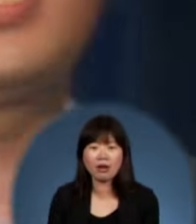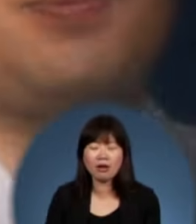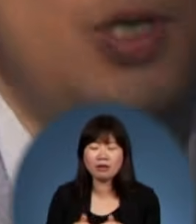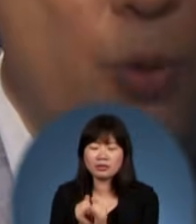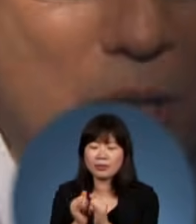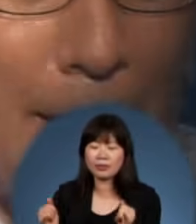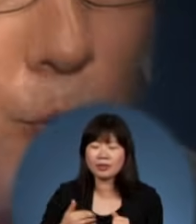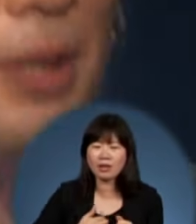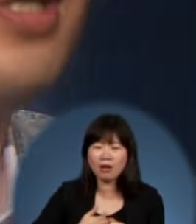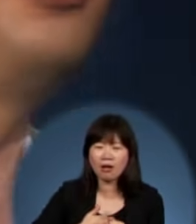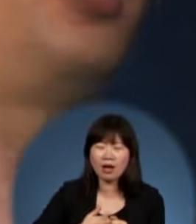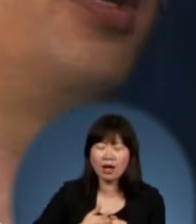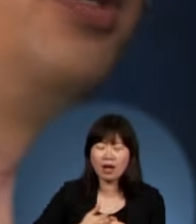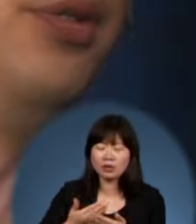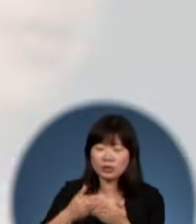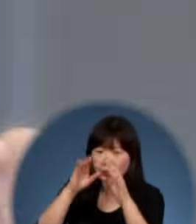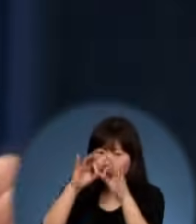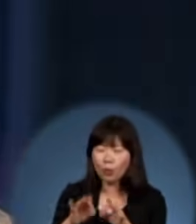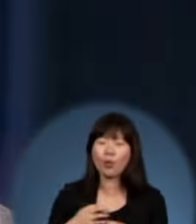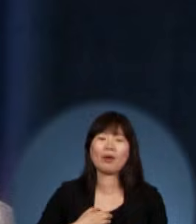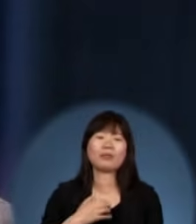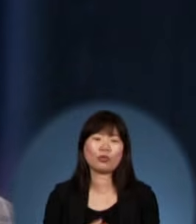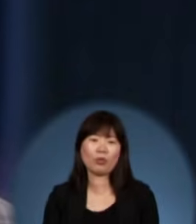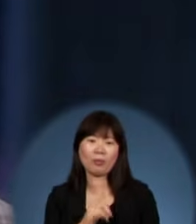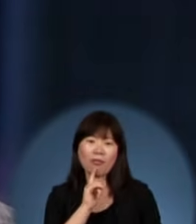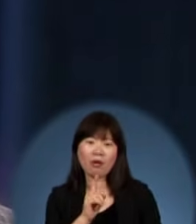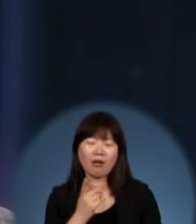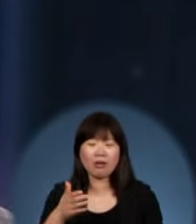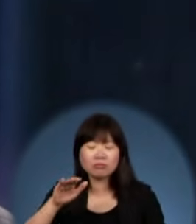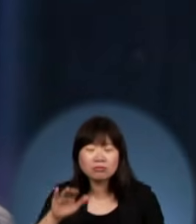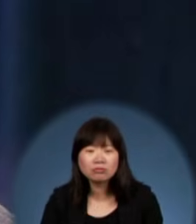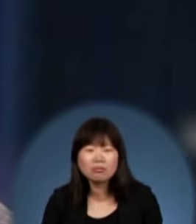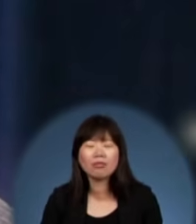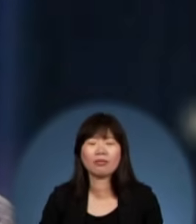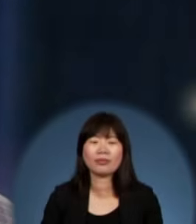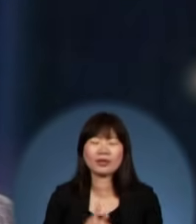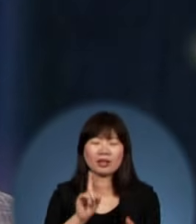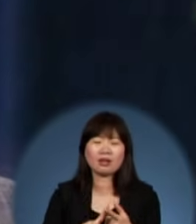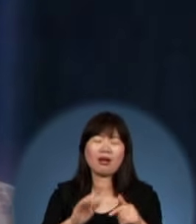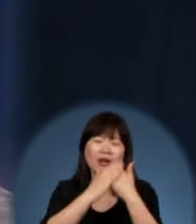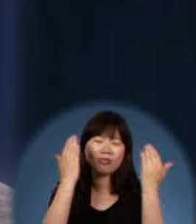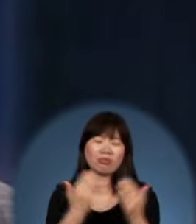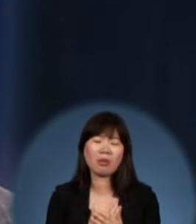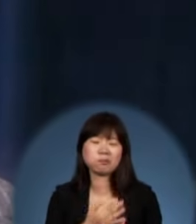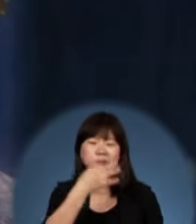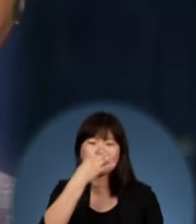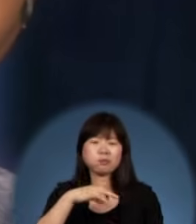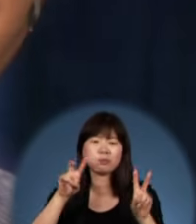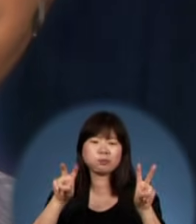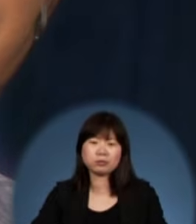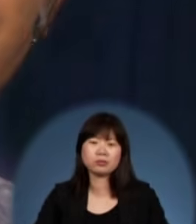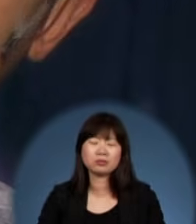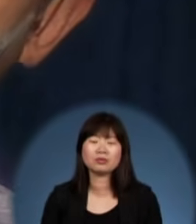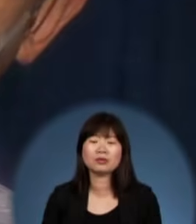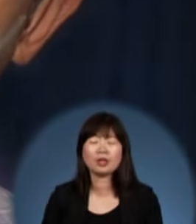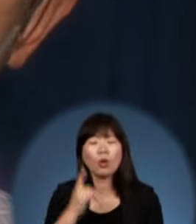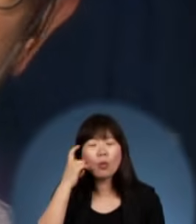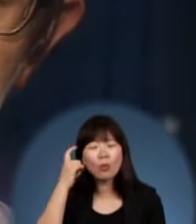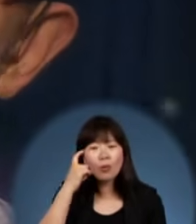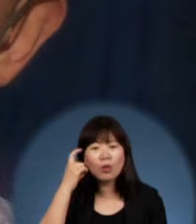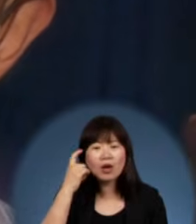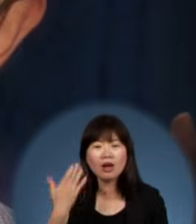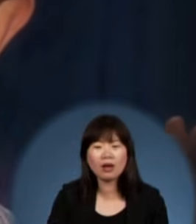사람들이 나의 작품을 보고 감동 한다는 것이죠 그런데 아 그게 의미가 없다는 것이오 왜